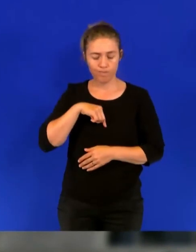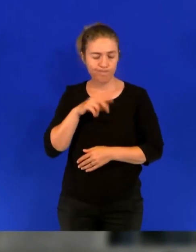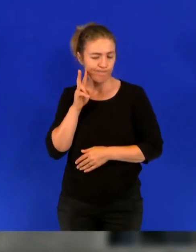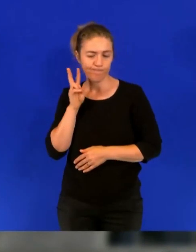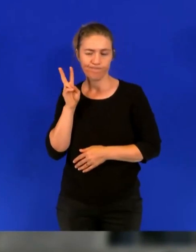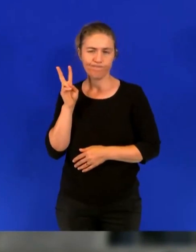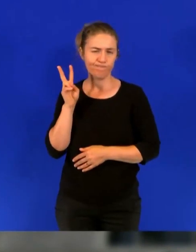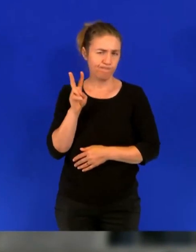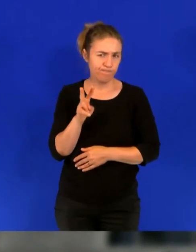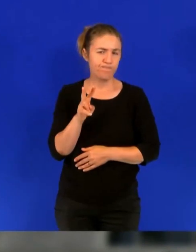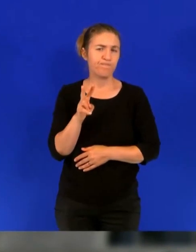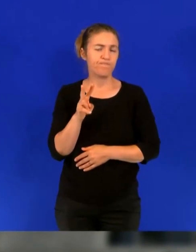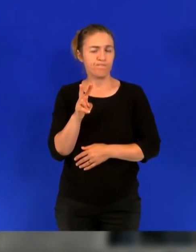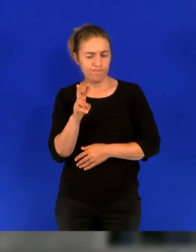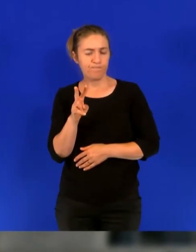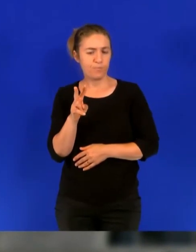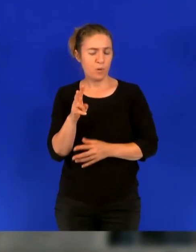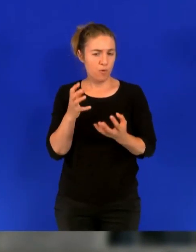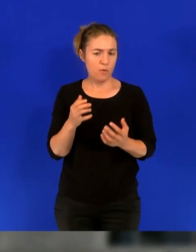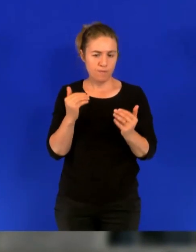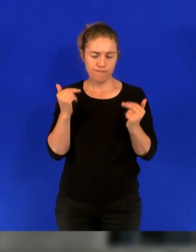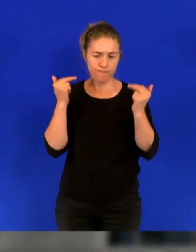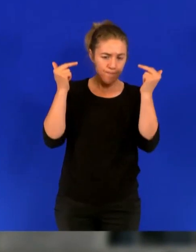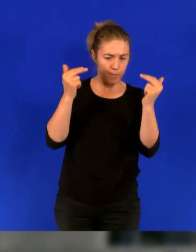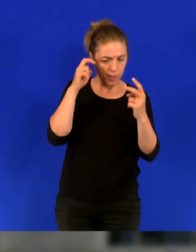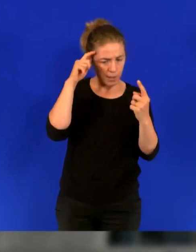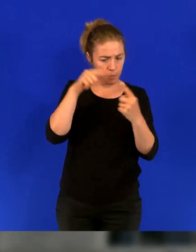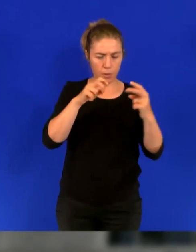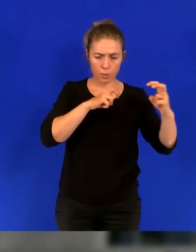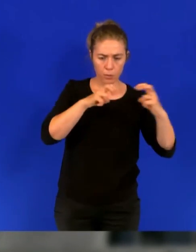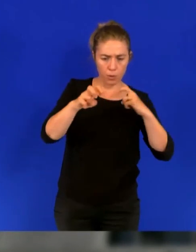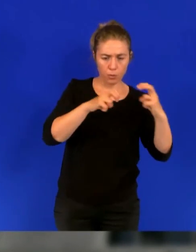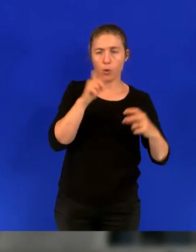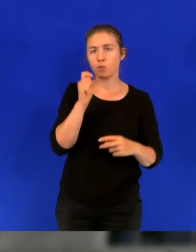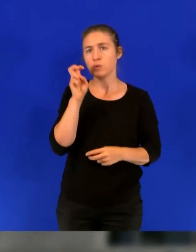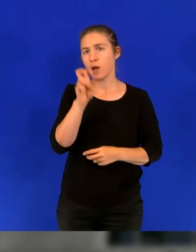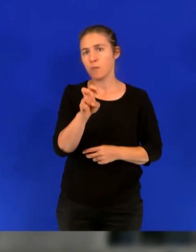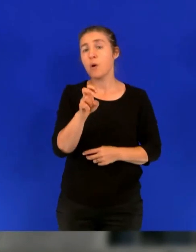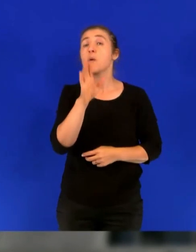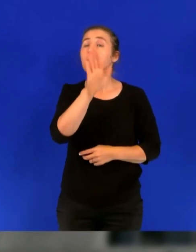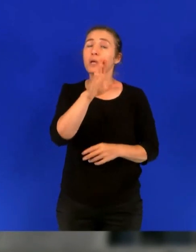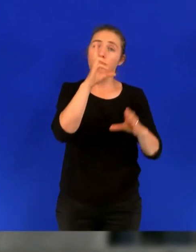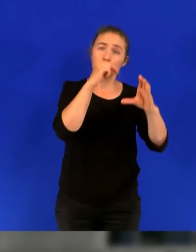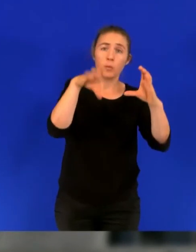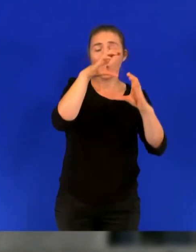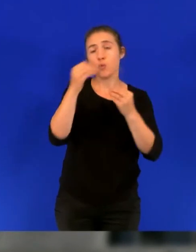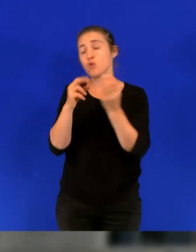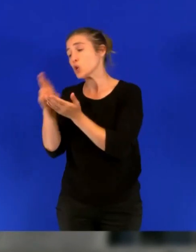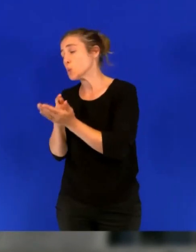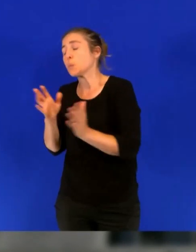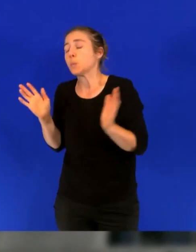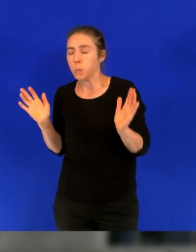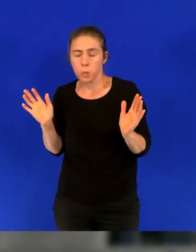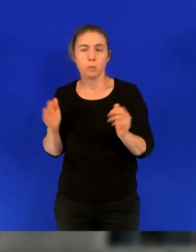portant une ambition équivalente pour les transports en commun, qu'ils soient métropolitains ou régionaux. Ces derniers doivent devenir